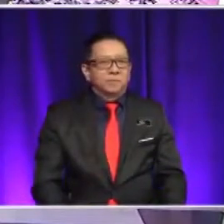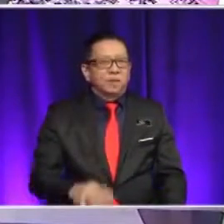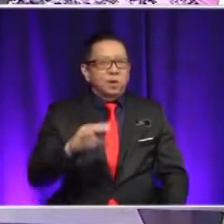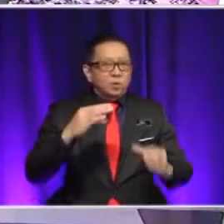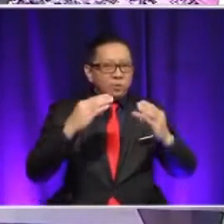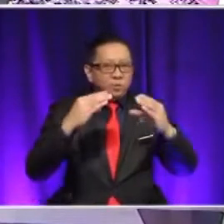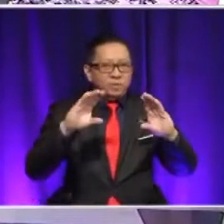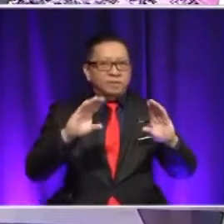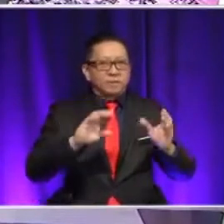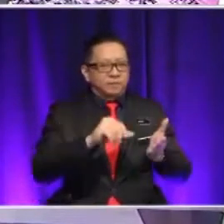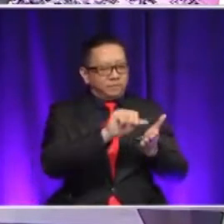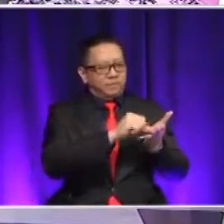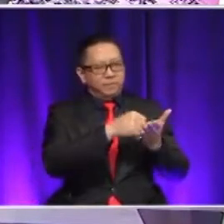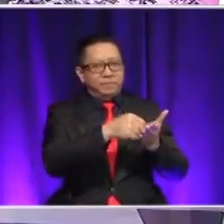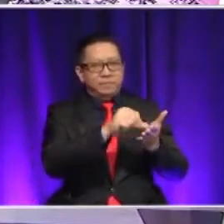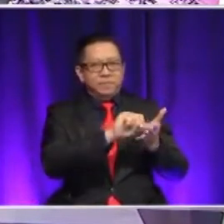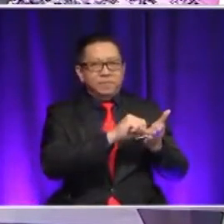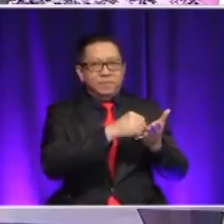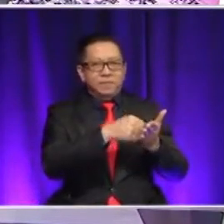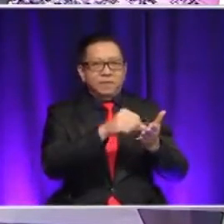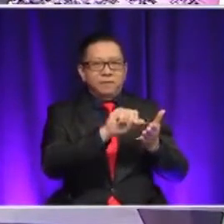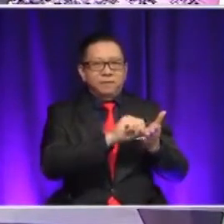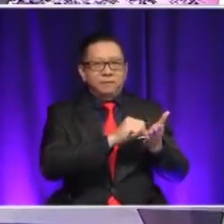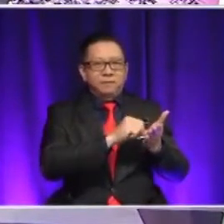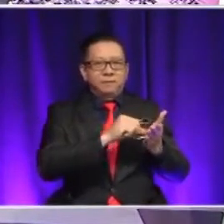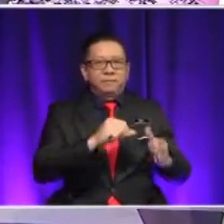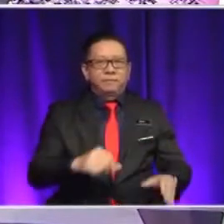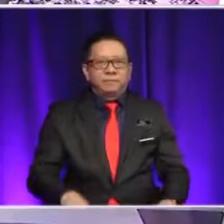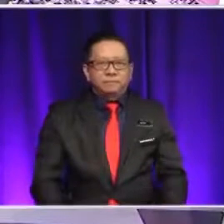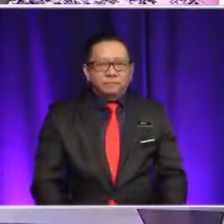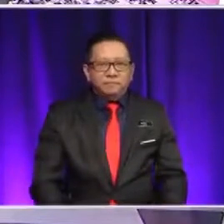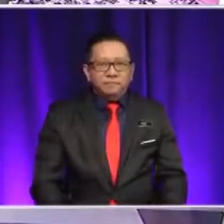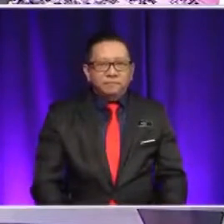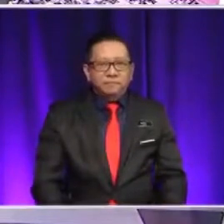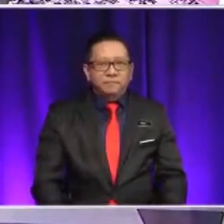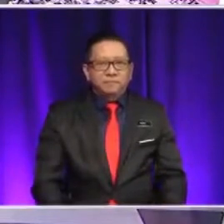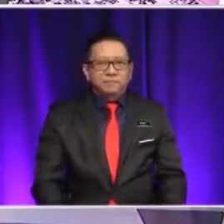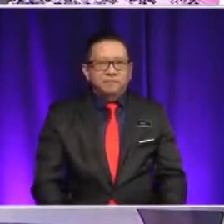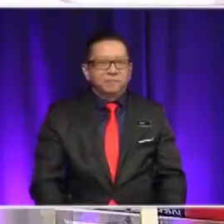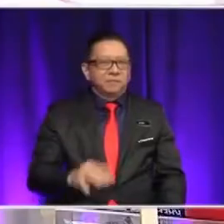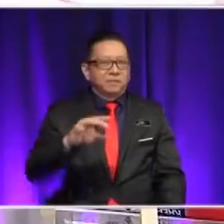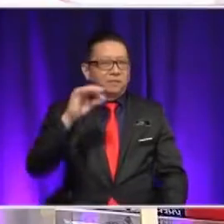nih Oke boleh cuma kasih wambi berusia inilah film yang besar